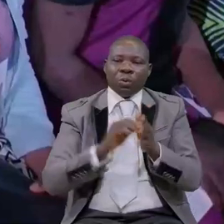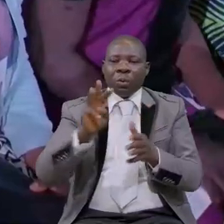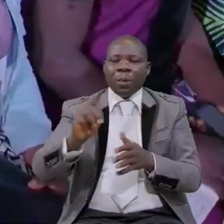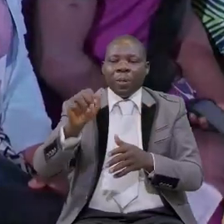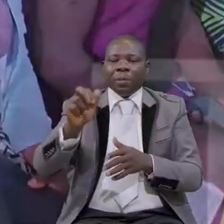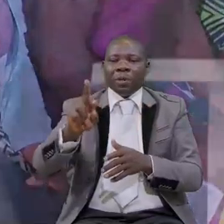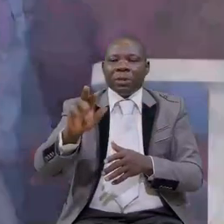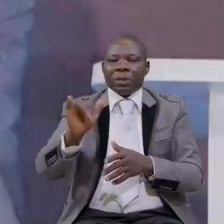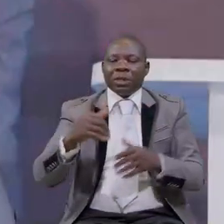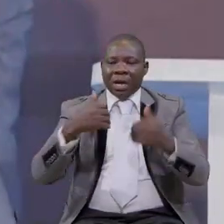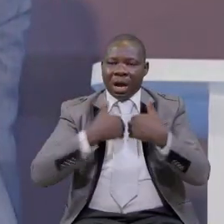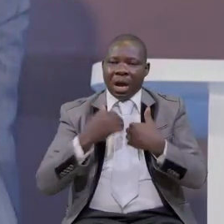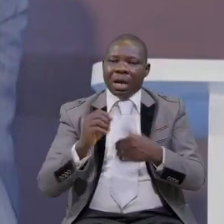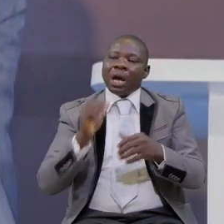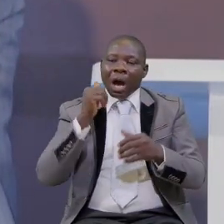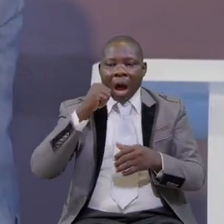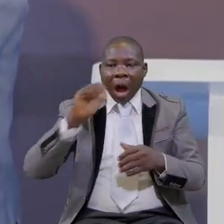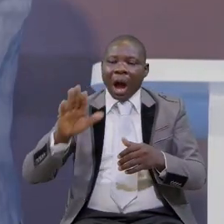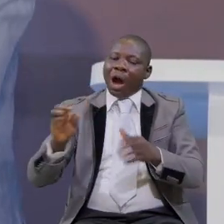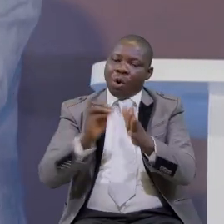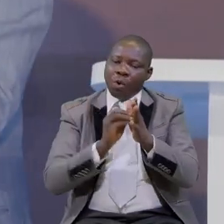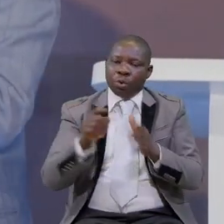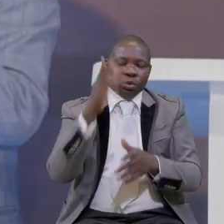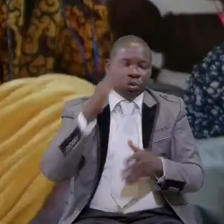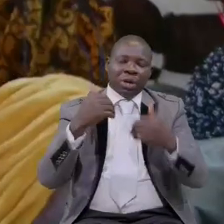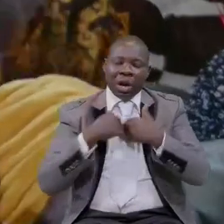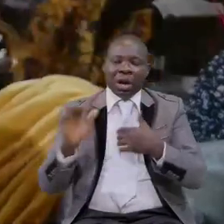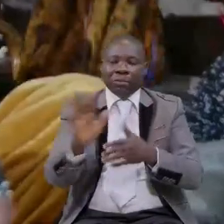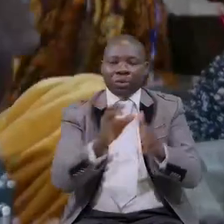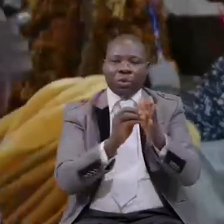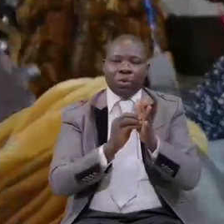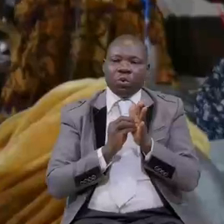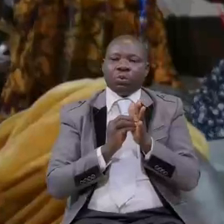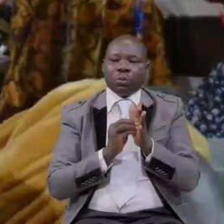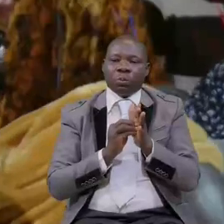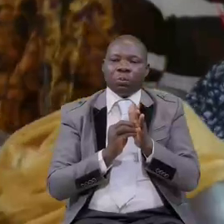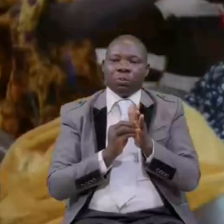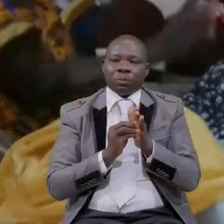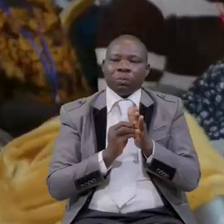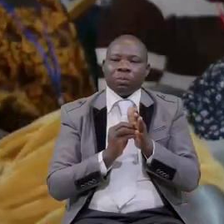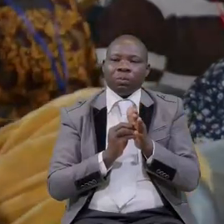Marie avait pour elle, tu auras aussi pour toi.